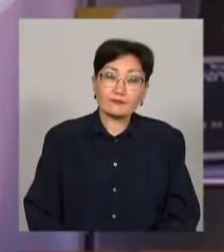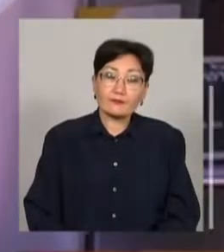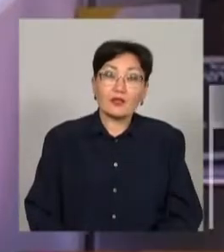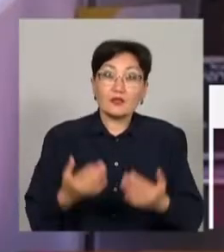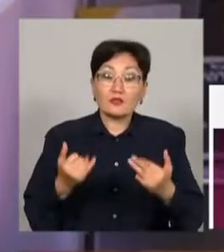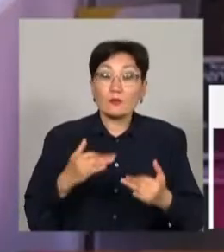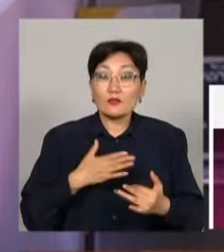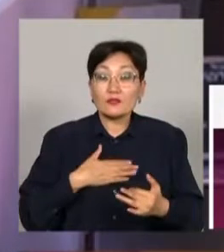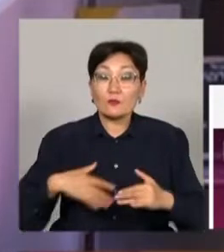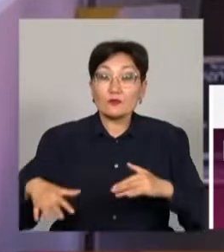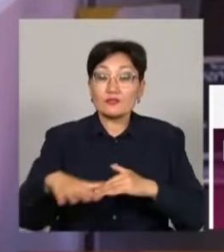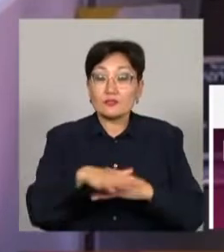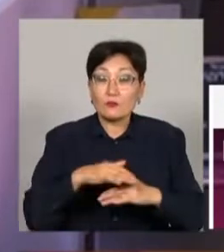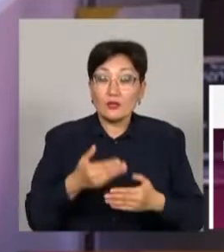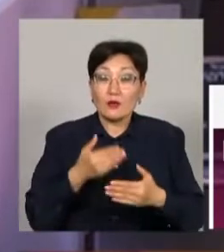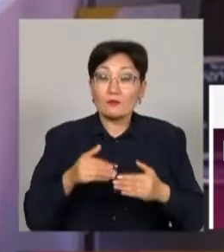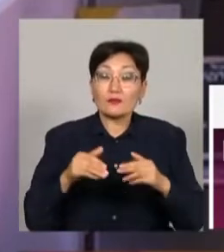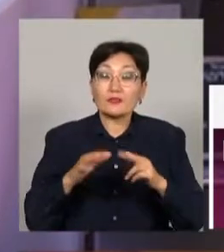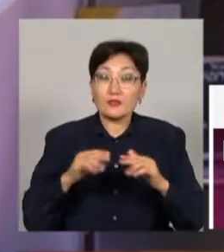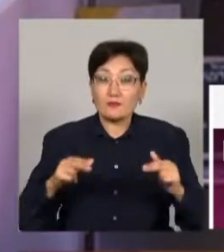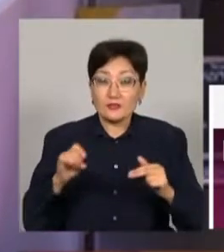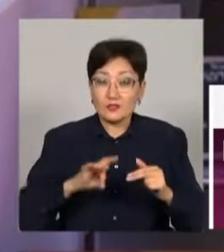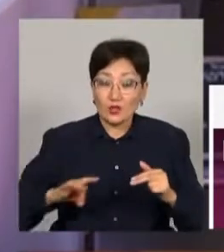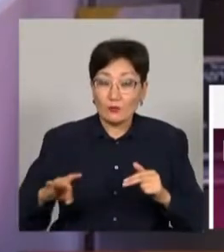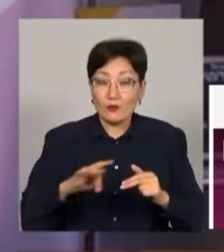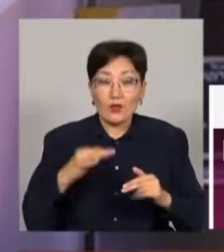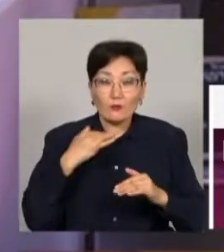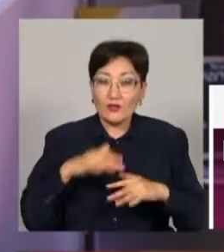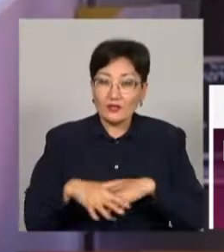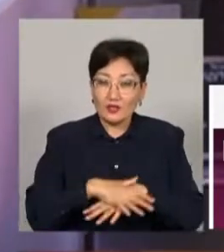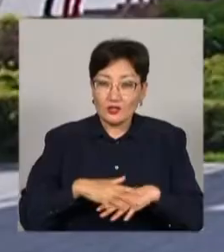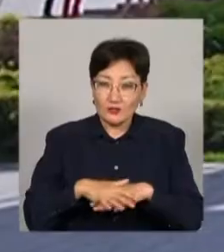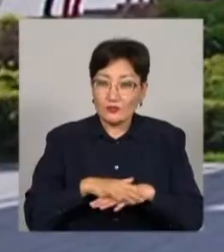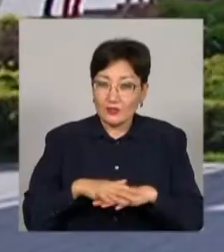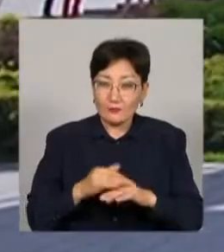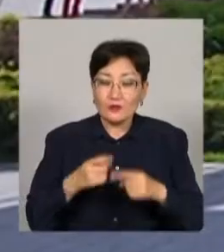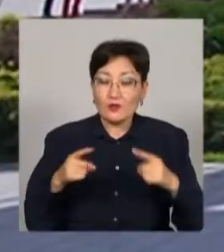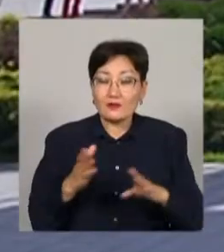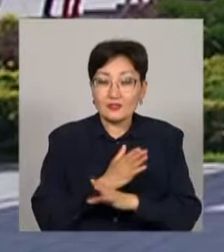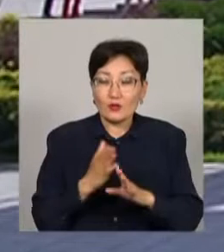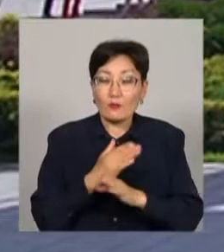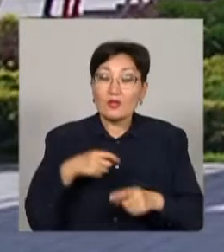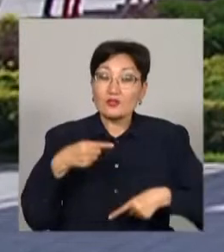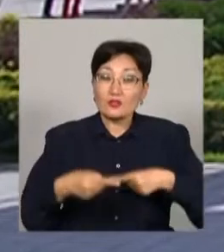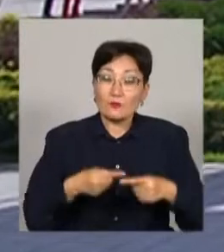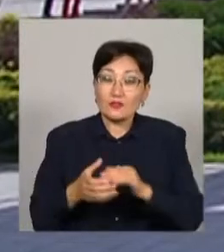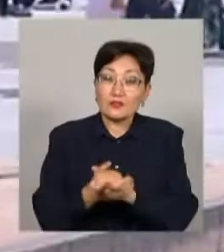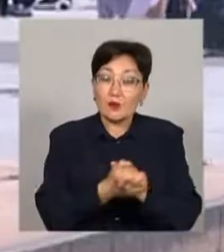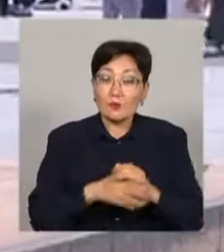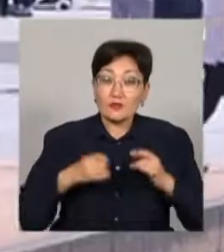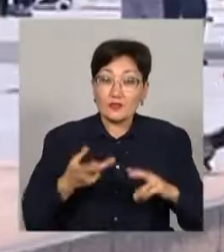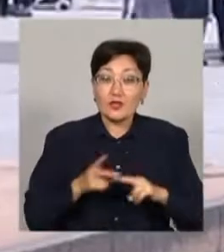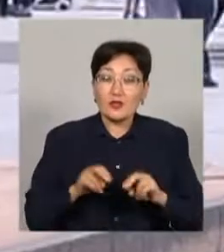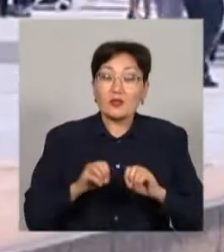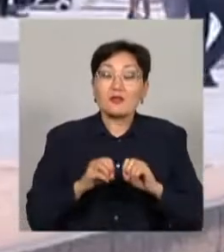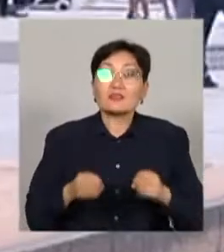Сегодня на площади Абая перед Дворцом Республики многолюдно и царит особо праздничная атмосфера. Алматинцы по традиции дружно отмечают этот